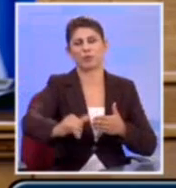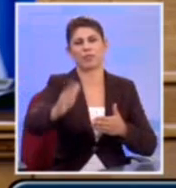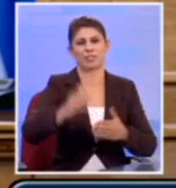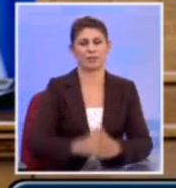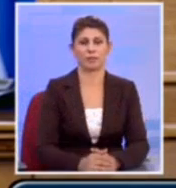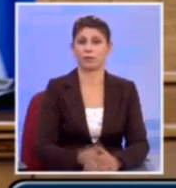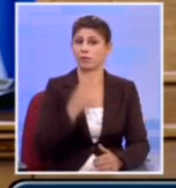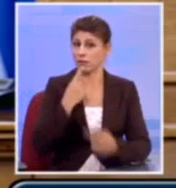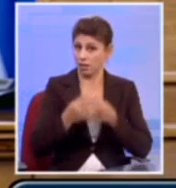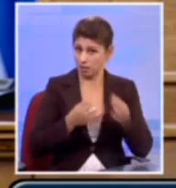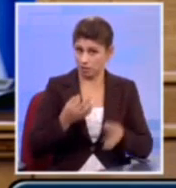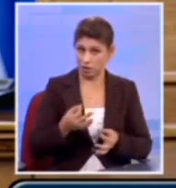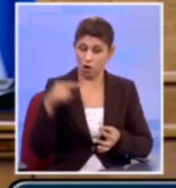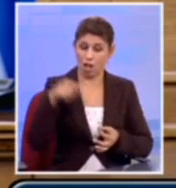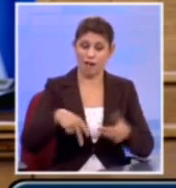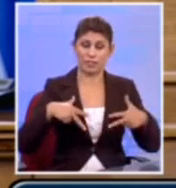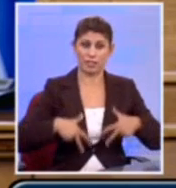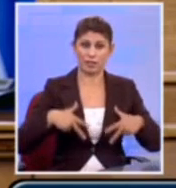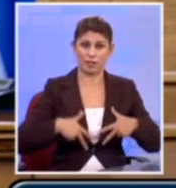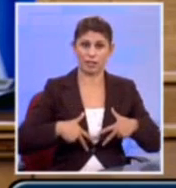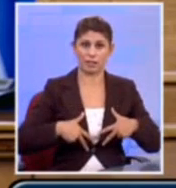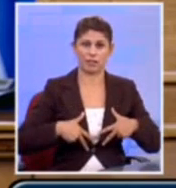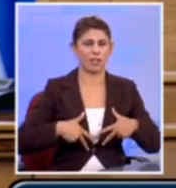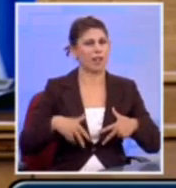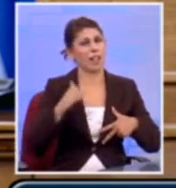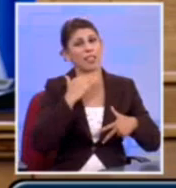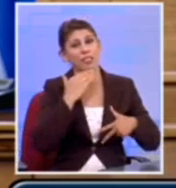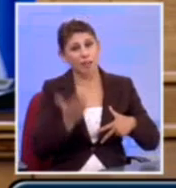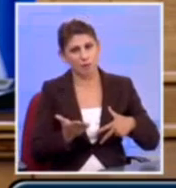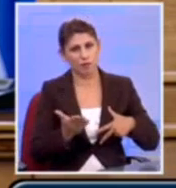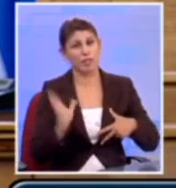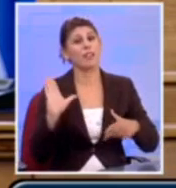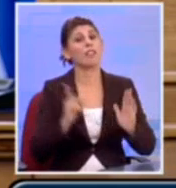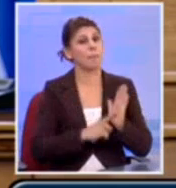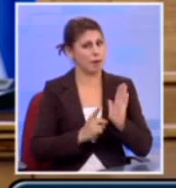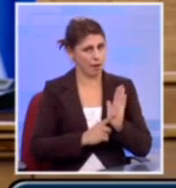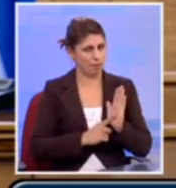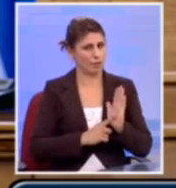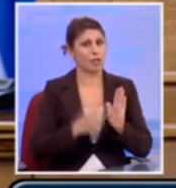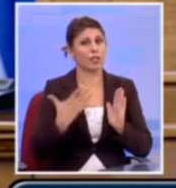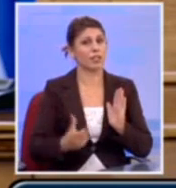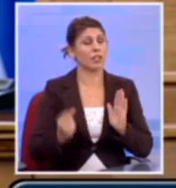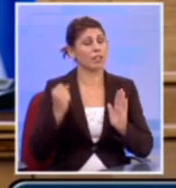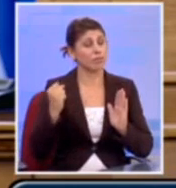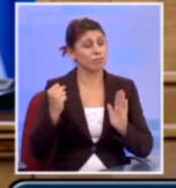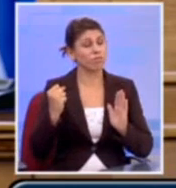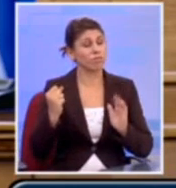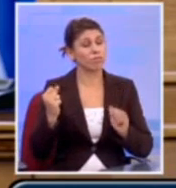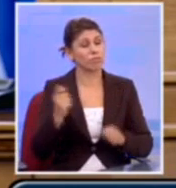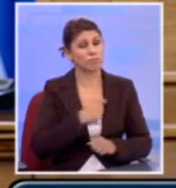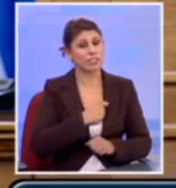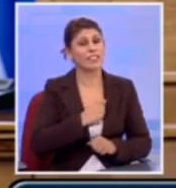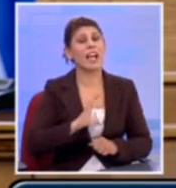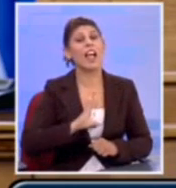Και εξηγούμε. Αυτή η κυβέρνηση και δεν μπορεί και δεν πρέπει, και έχω την ισχυρή πίστη ότι και